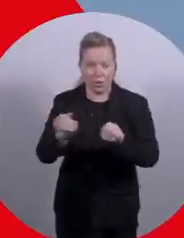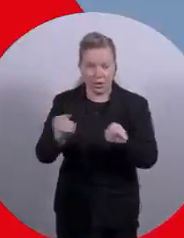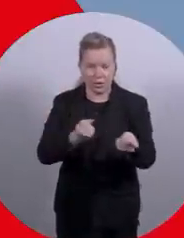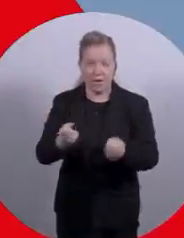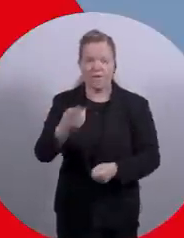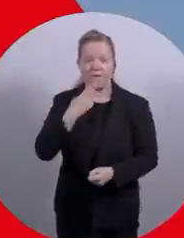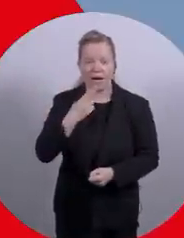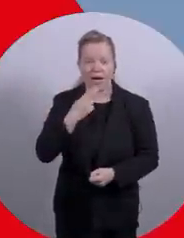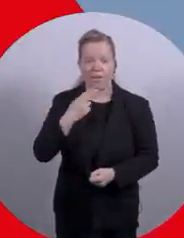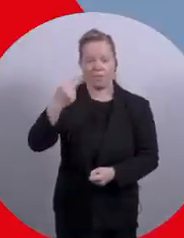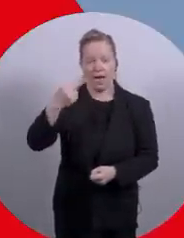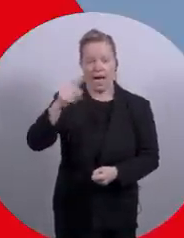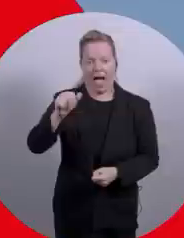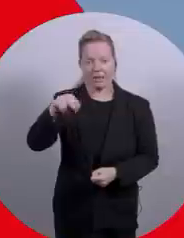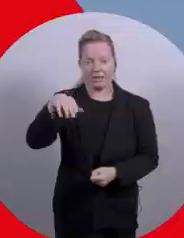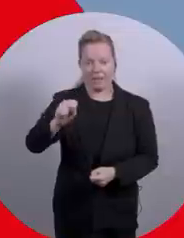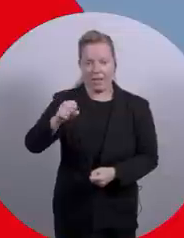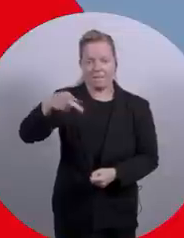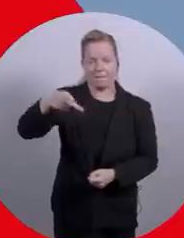ist